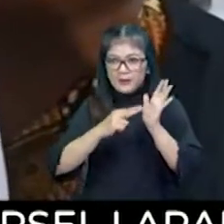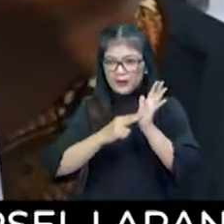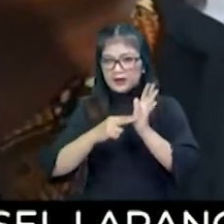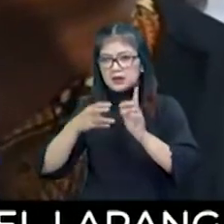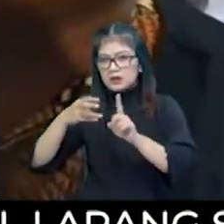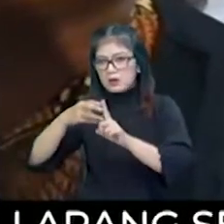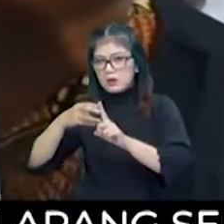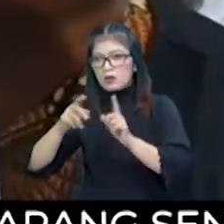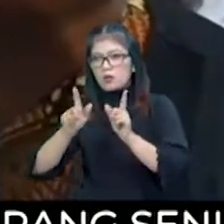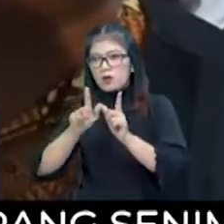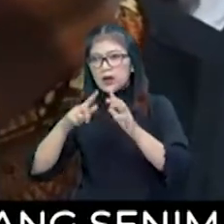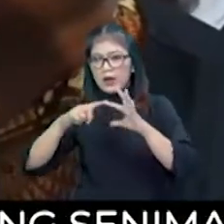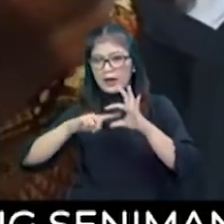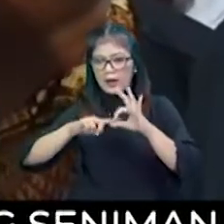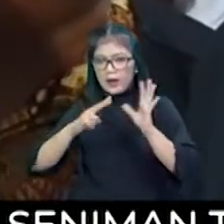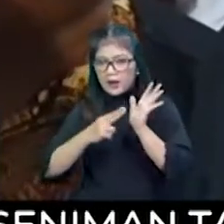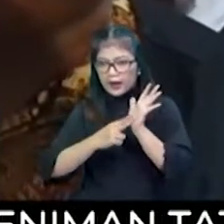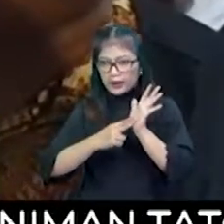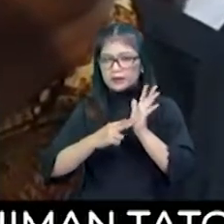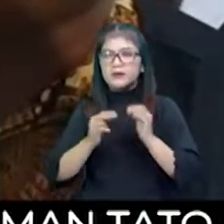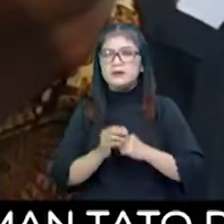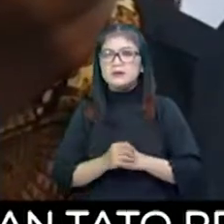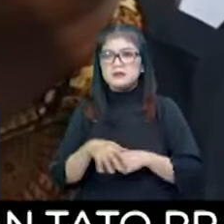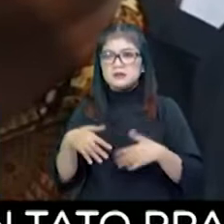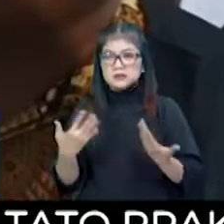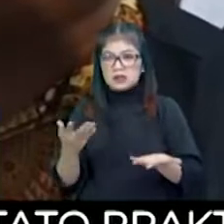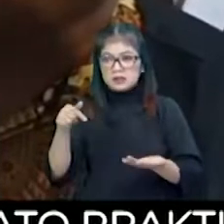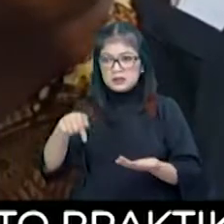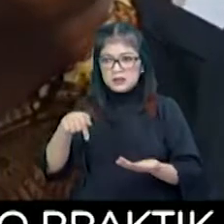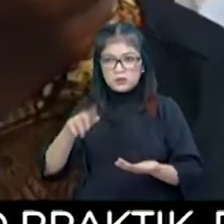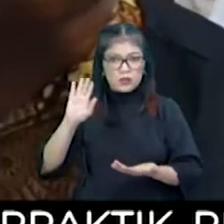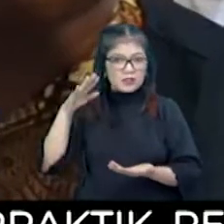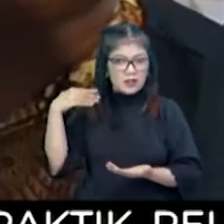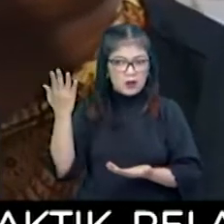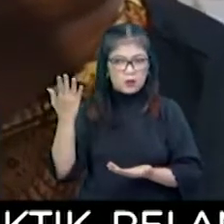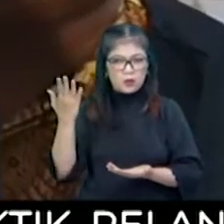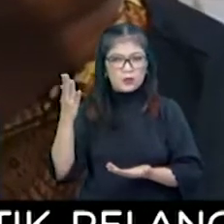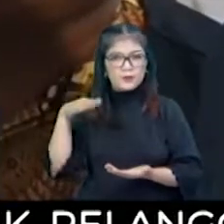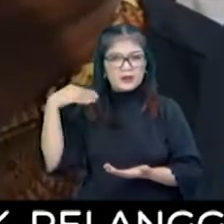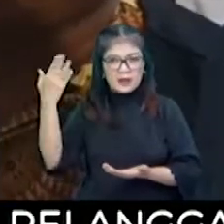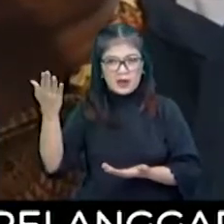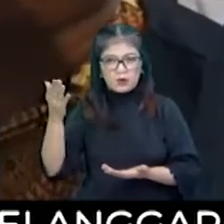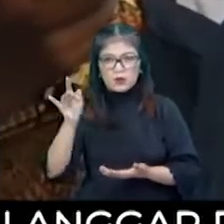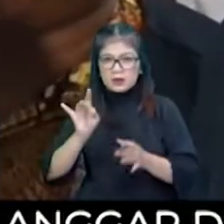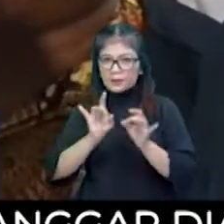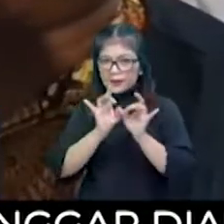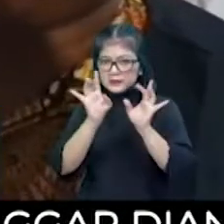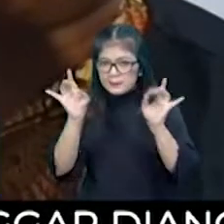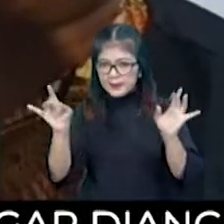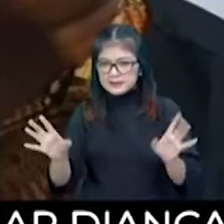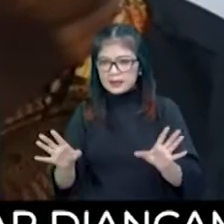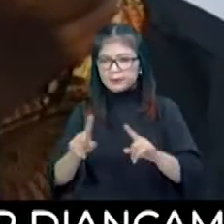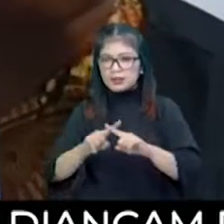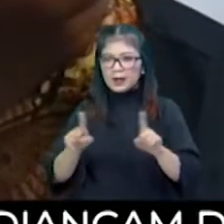adalah metode dari Tarekat Naksabandiyah kita yang memang dari tahun ke tahun memang ada sedikit perbedaan. Namun perbedaan